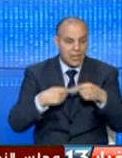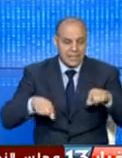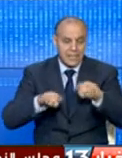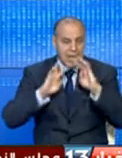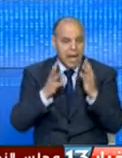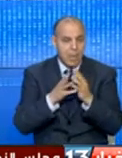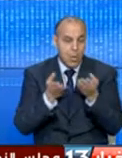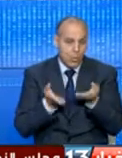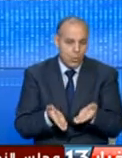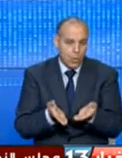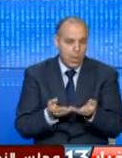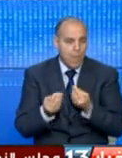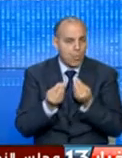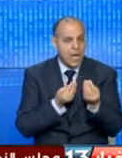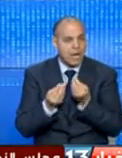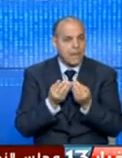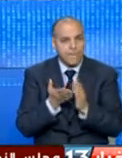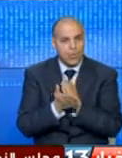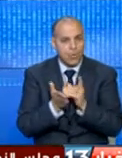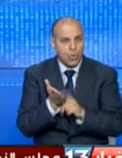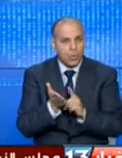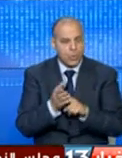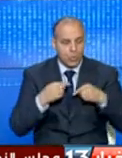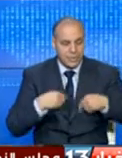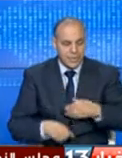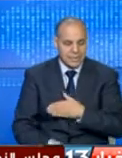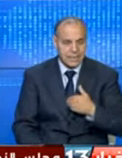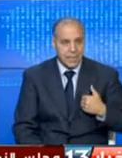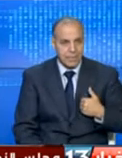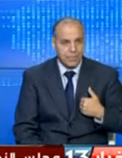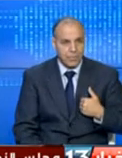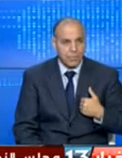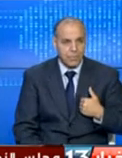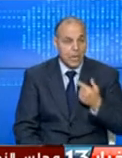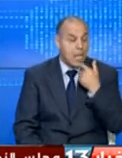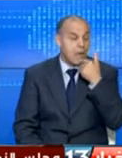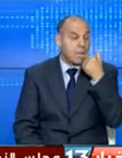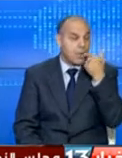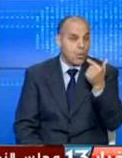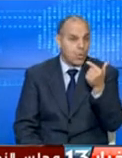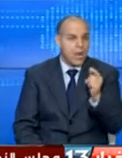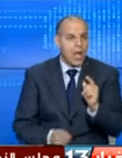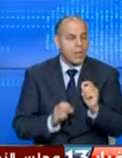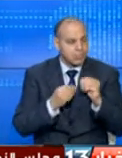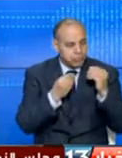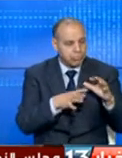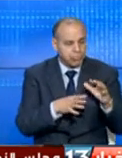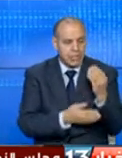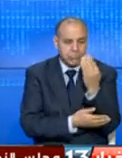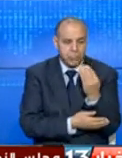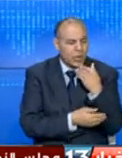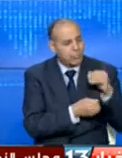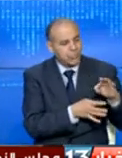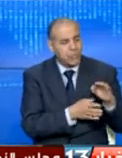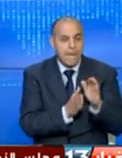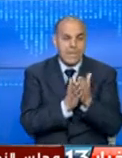العامة المنعقدة اليوم لمناقشة مشروع ميزانية وزارة الصحة. كما استأثرت مواضيع تهميش قطاع الطفولة ومراجعة